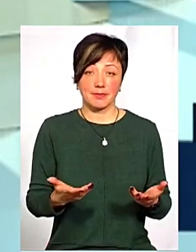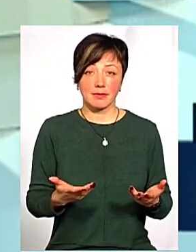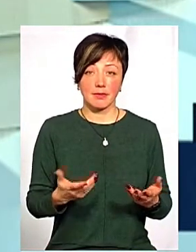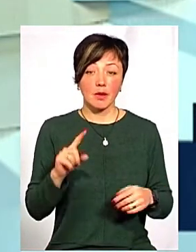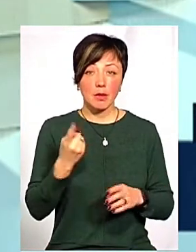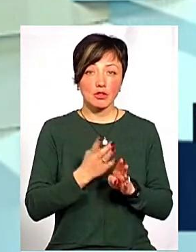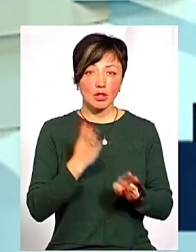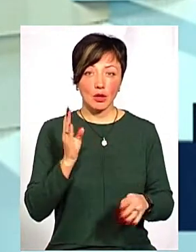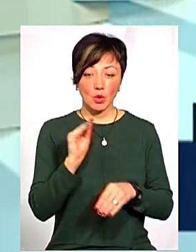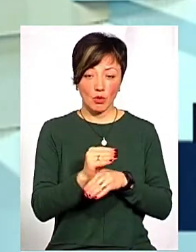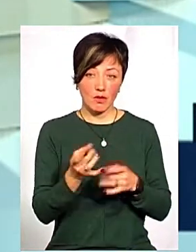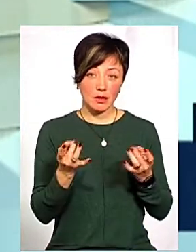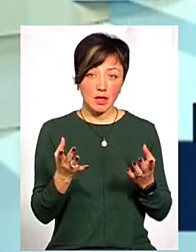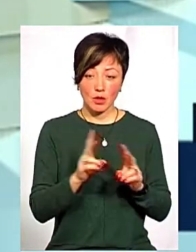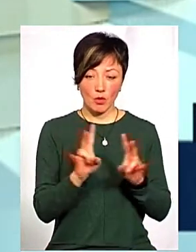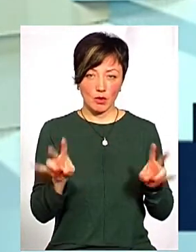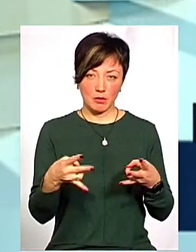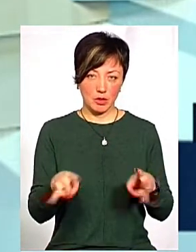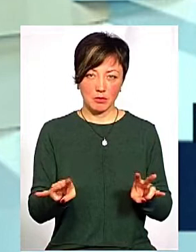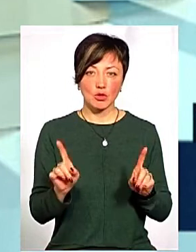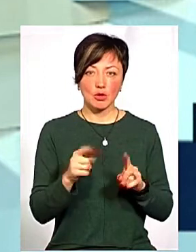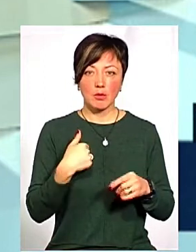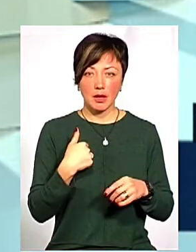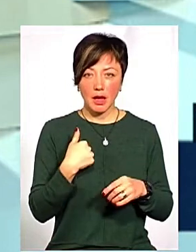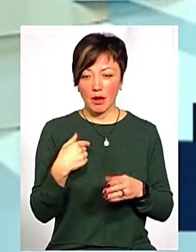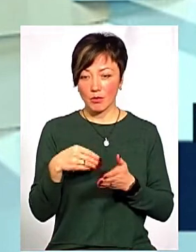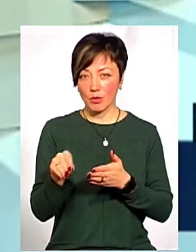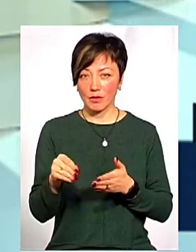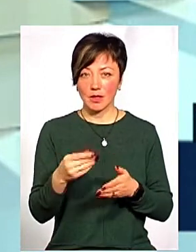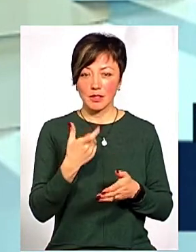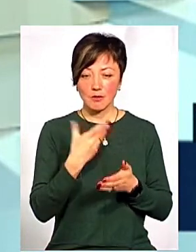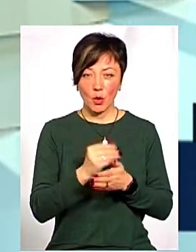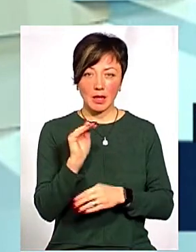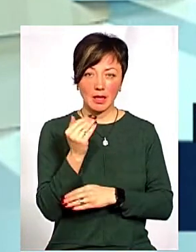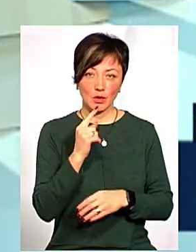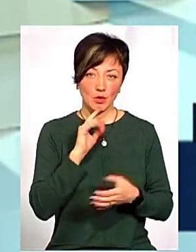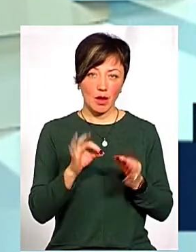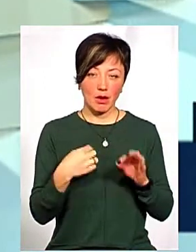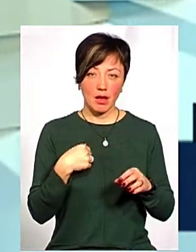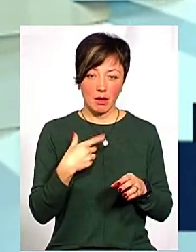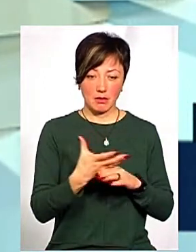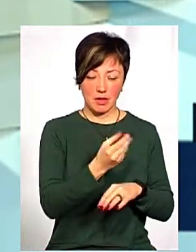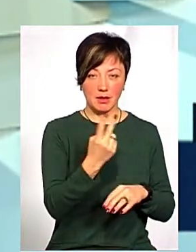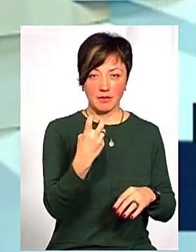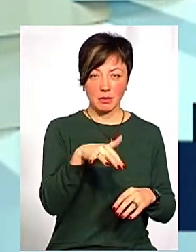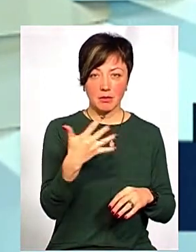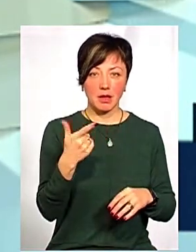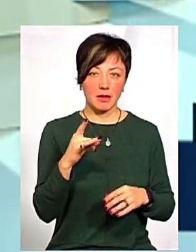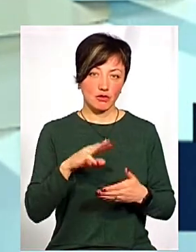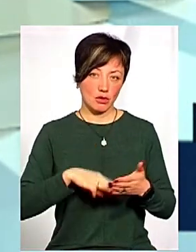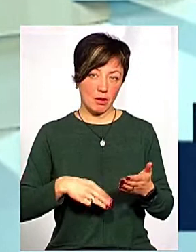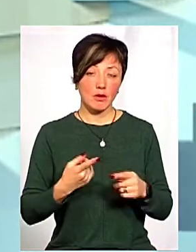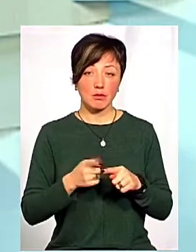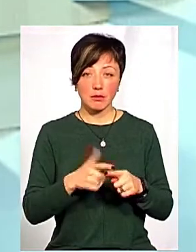це в першу чергу якісь додаткові розтрати, які нікому не потрібні. Для того, щоб я пішов купив, до прикладу, своїй дитині якусь там цукерку, я пішов, заплатив 255 гривень